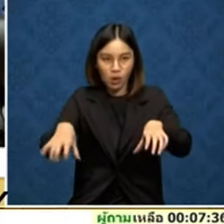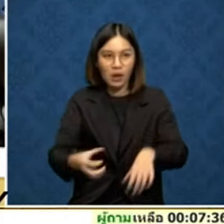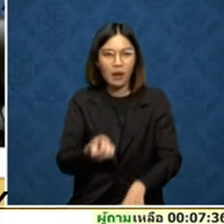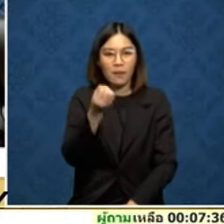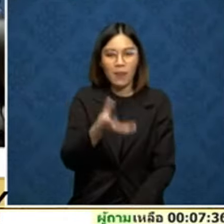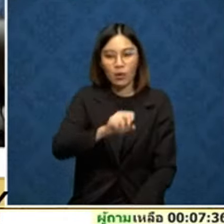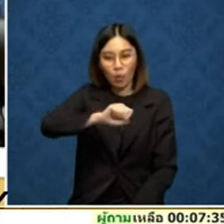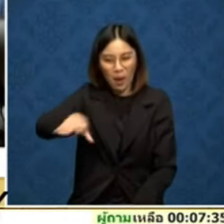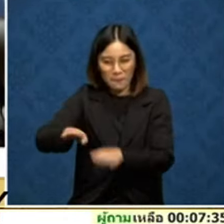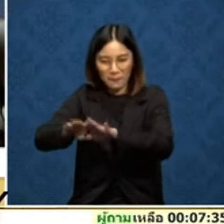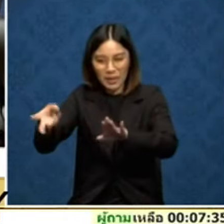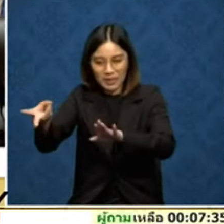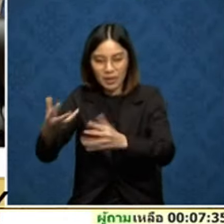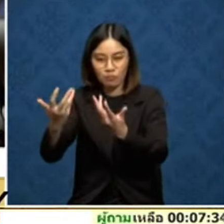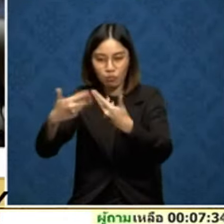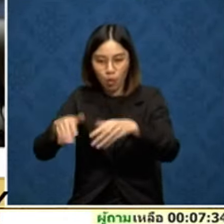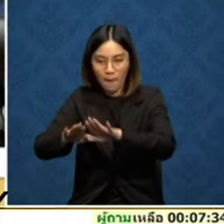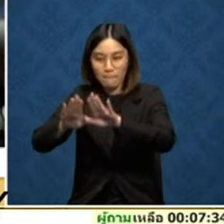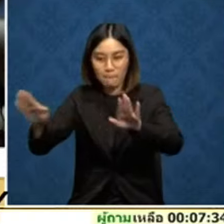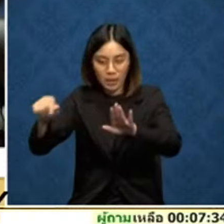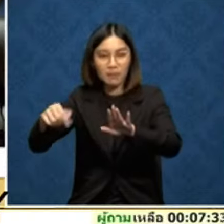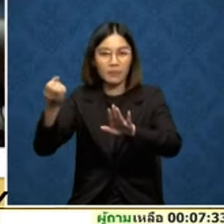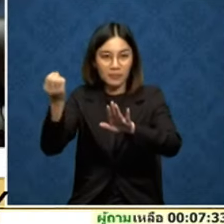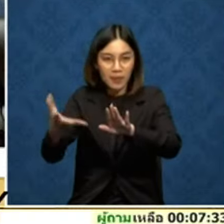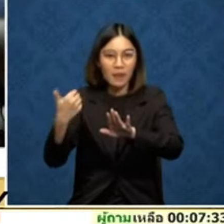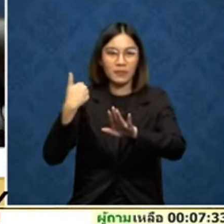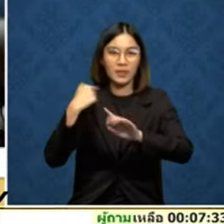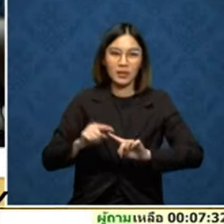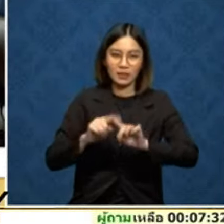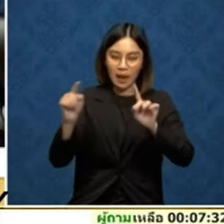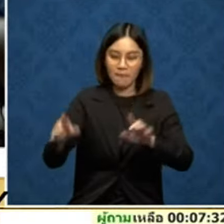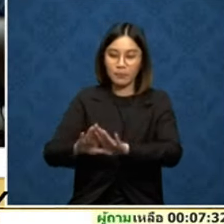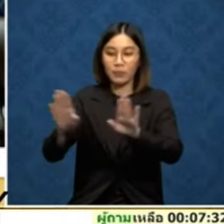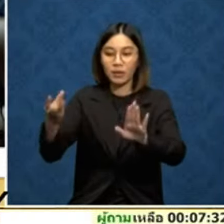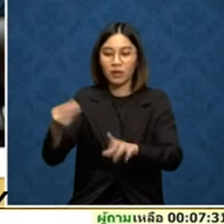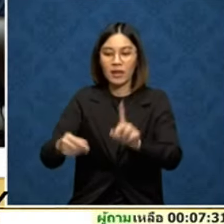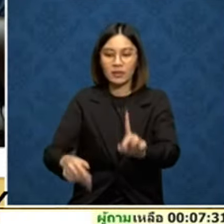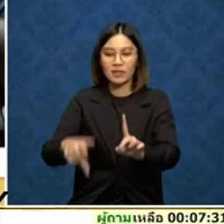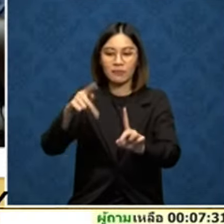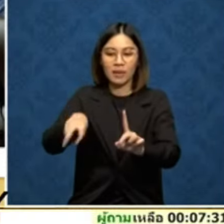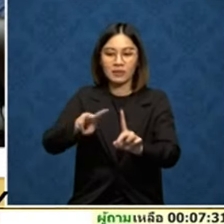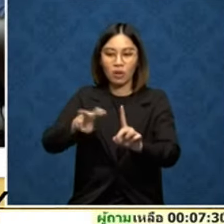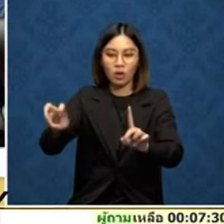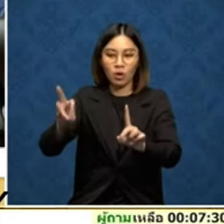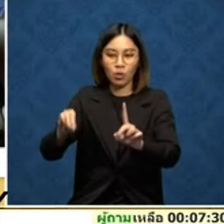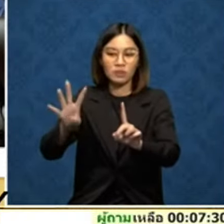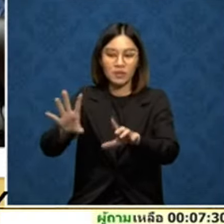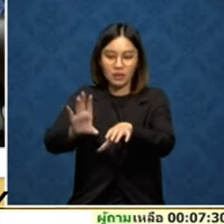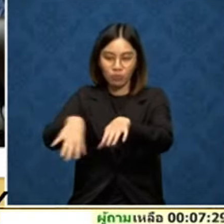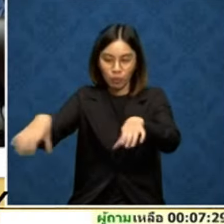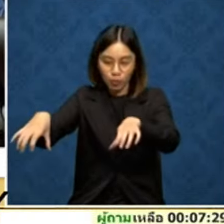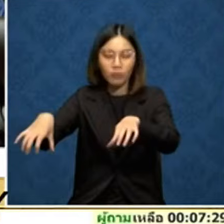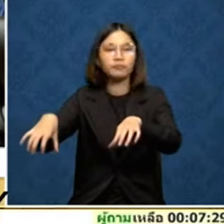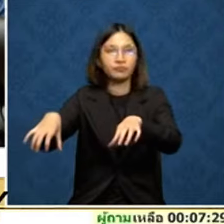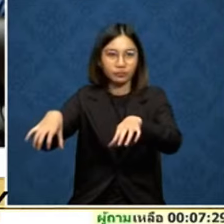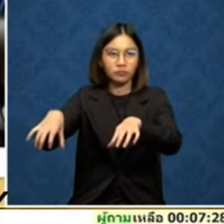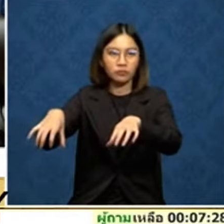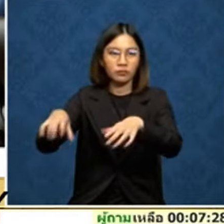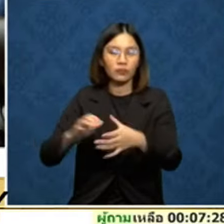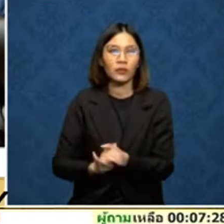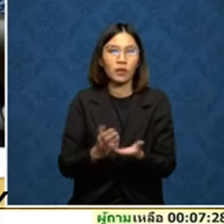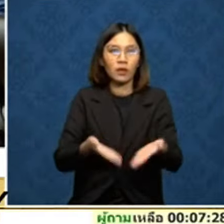นะคะเราทราบดีว่ามีโรงงานเปิดมากกว่าแต่ว่ามีแค่เปิดเพียงแค่ 1,264 โรงแถม